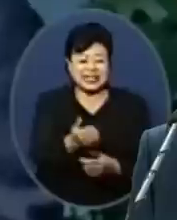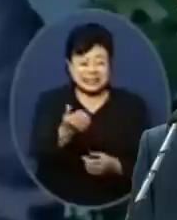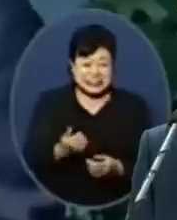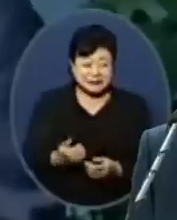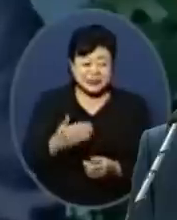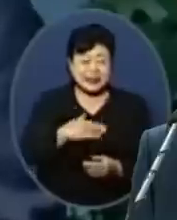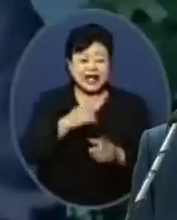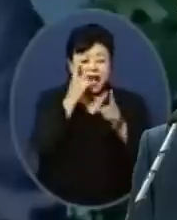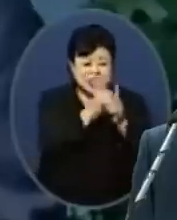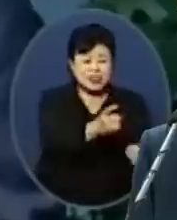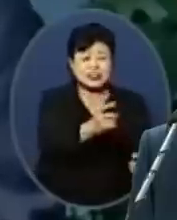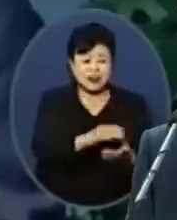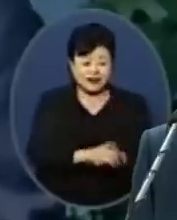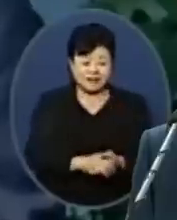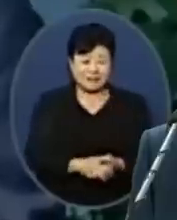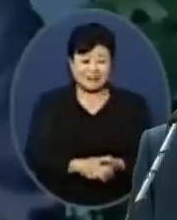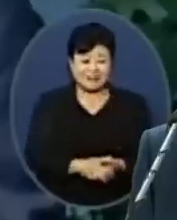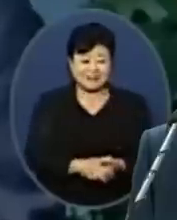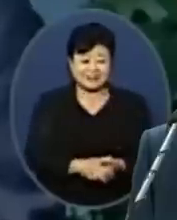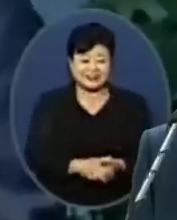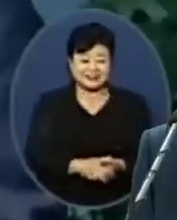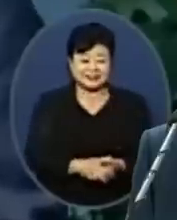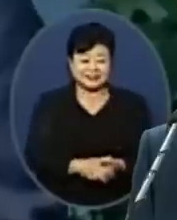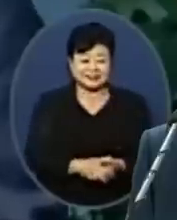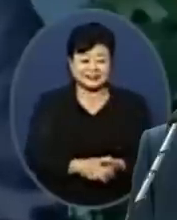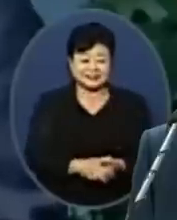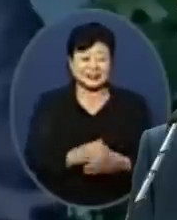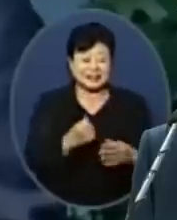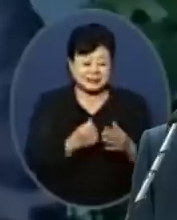이미 내가 이겨놓았으니까